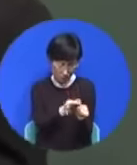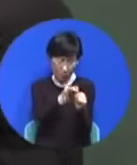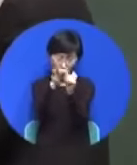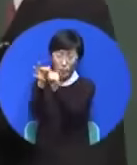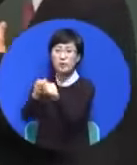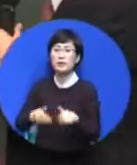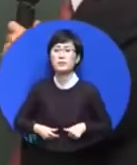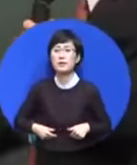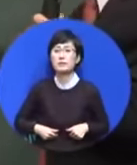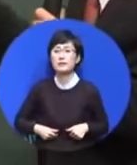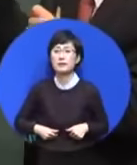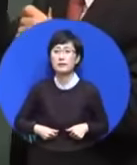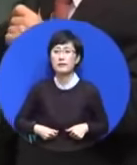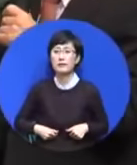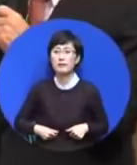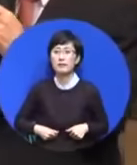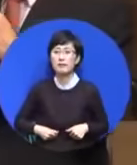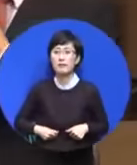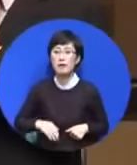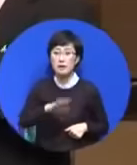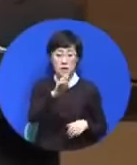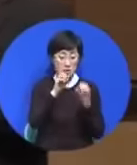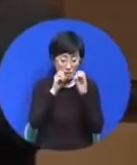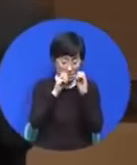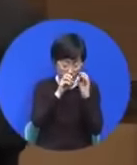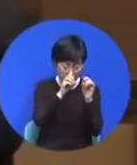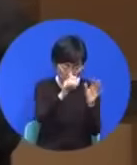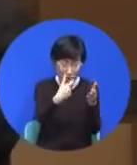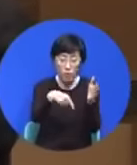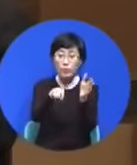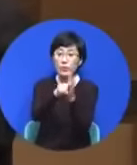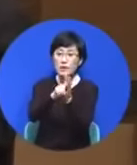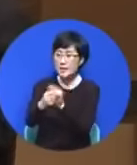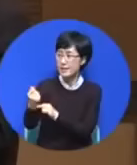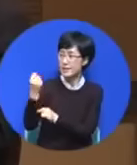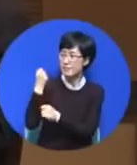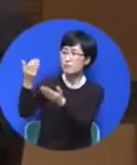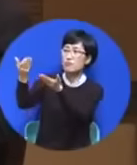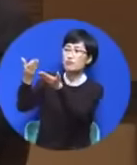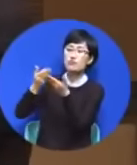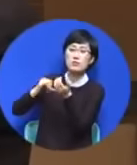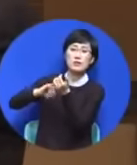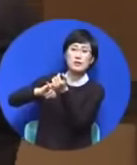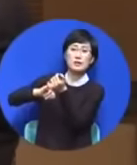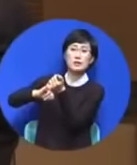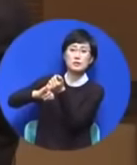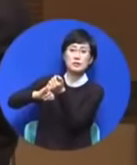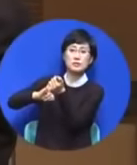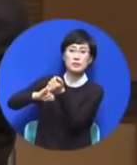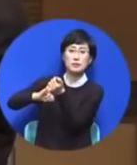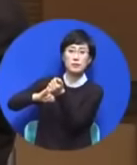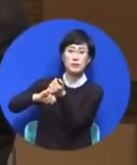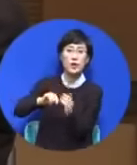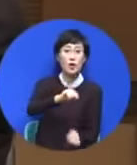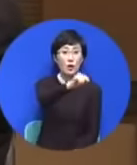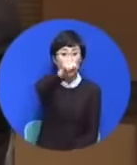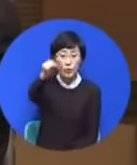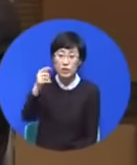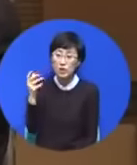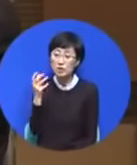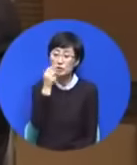하나님께서 여러분에게 힘을 주실 것을 약속하셨습니다 너희들이 성령을